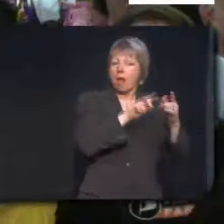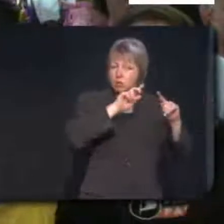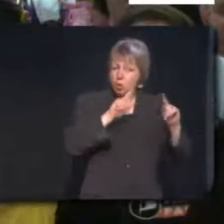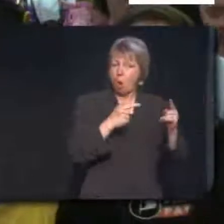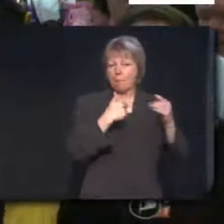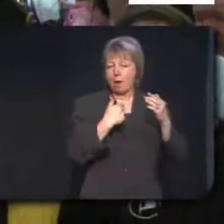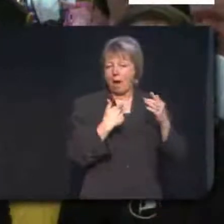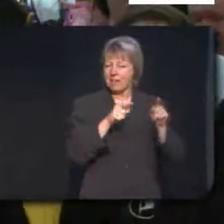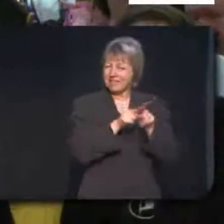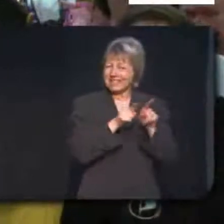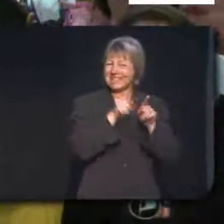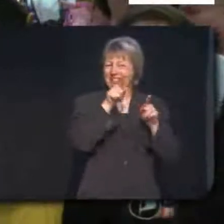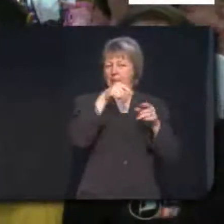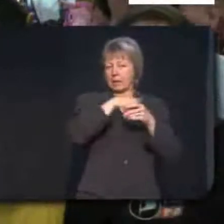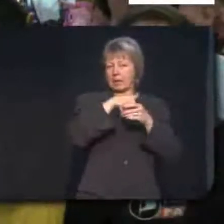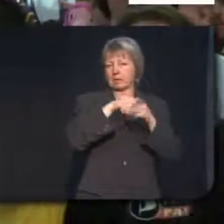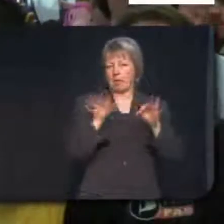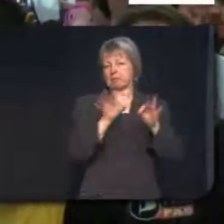besser aufgehoben